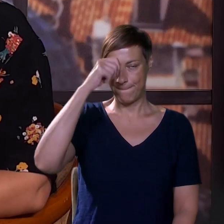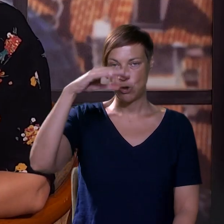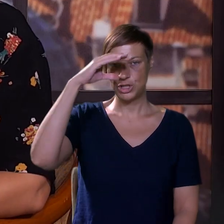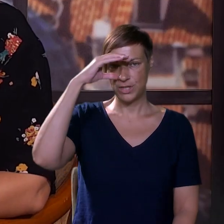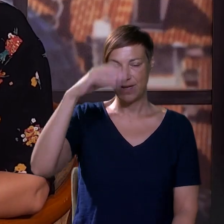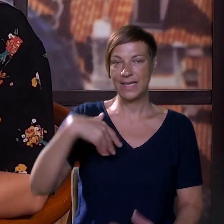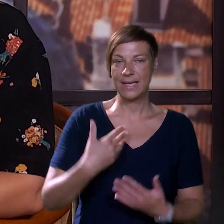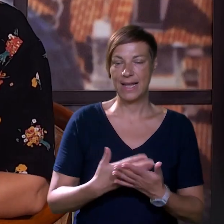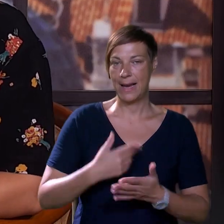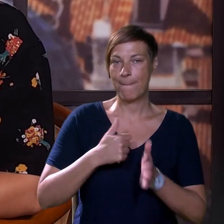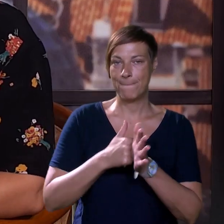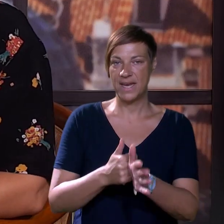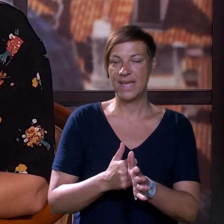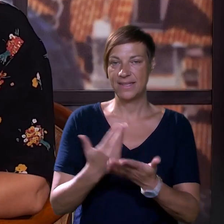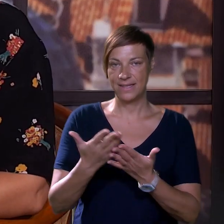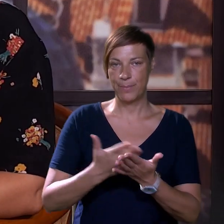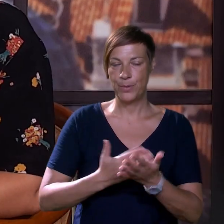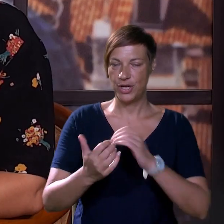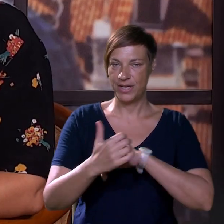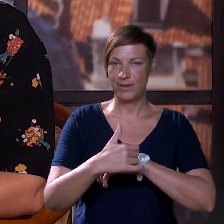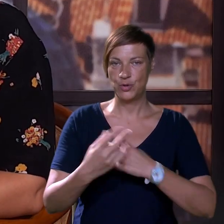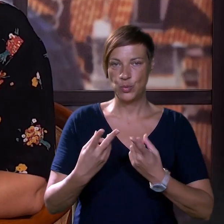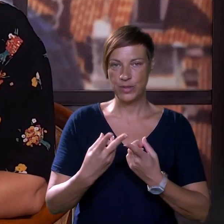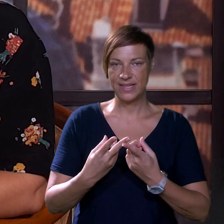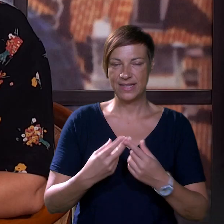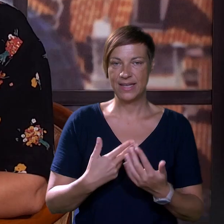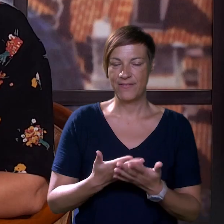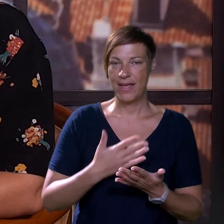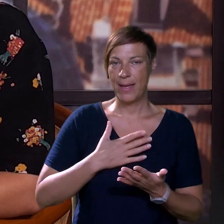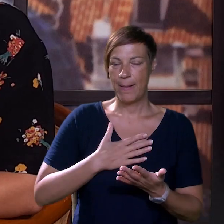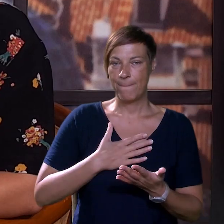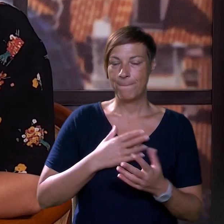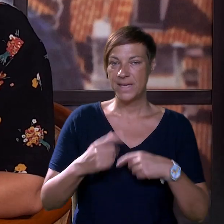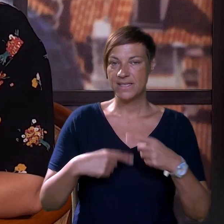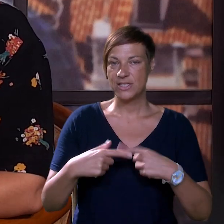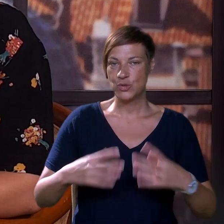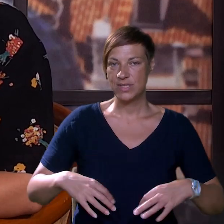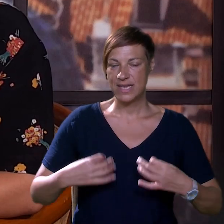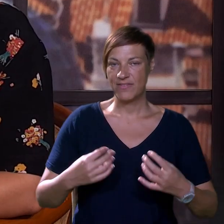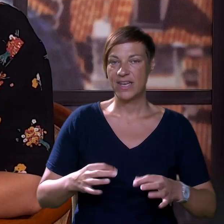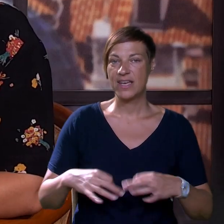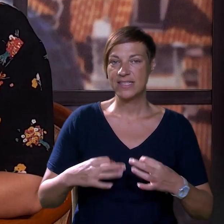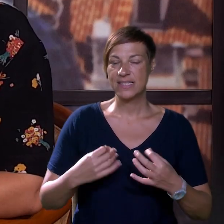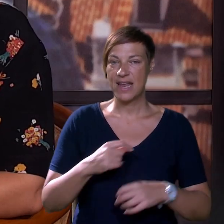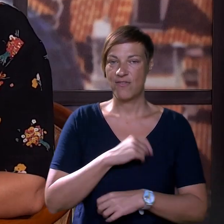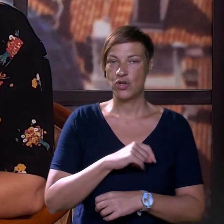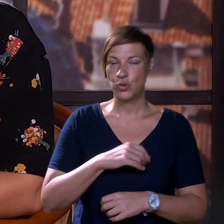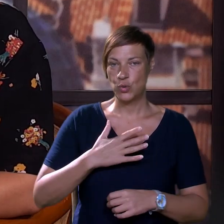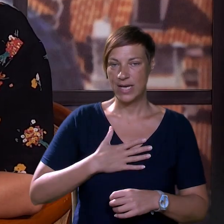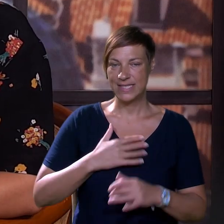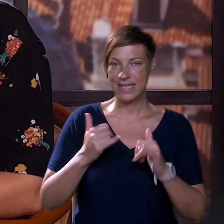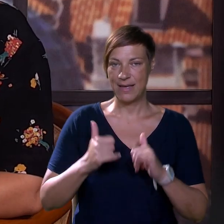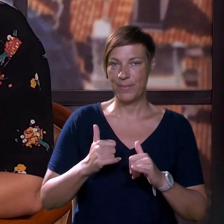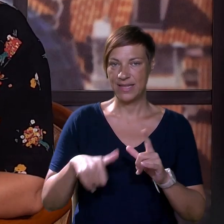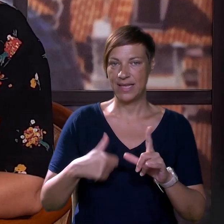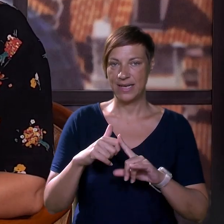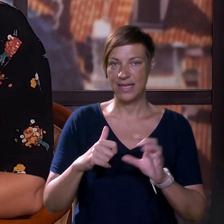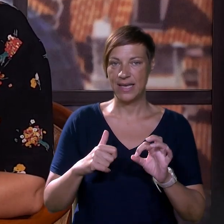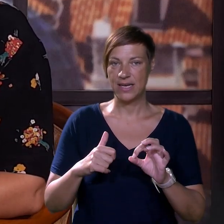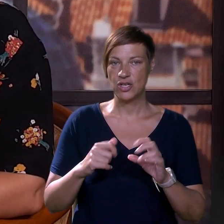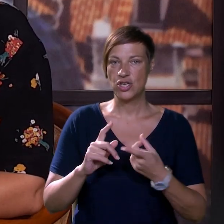Poštovani gledatelji, vi dalje pratite program Dubrovačke televizije, emisiju Zdrav grad zdravog duha. S nama je danas